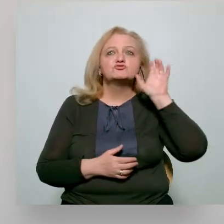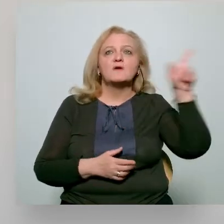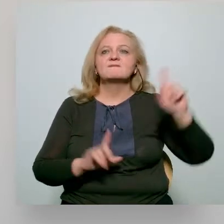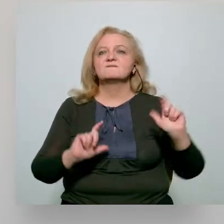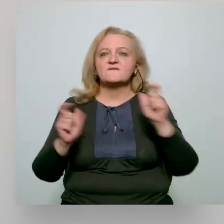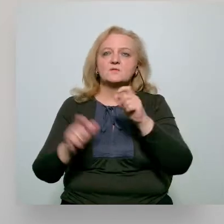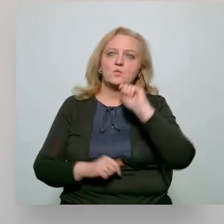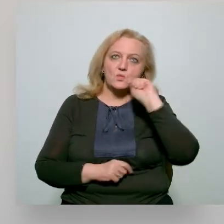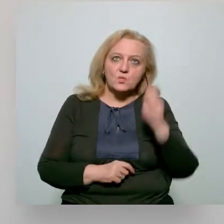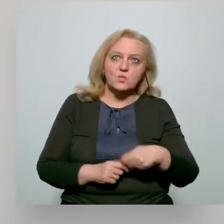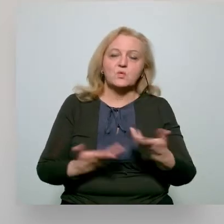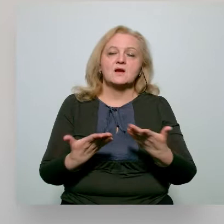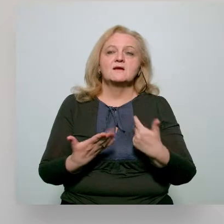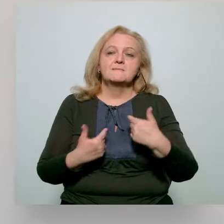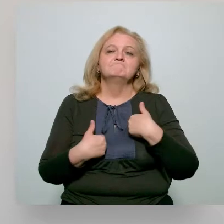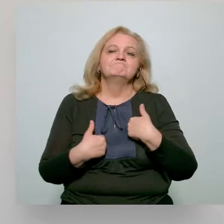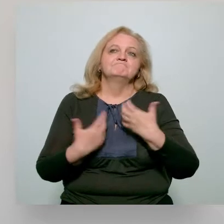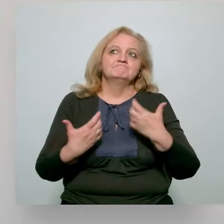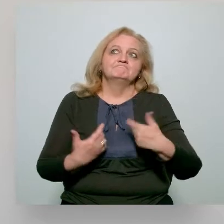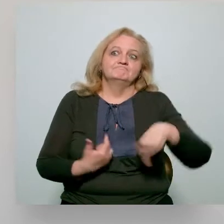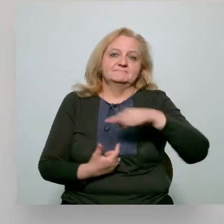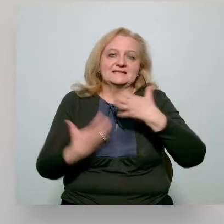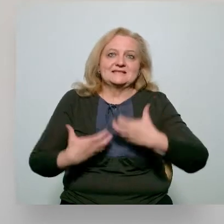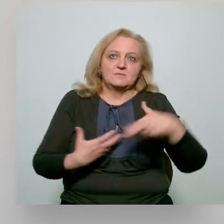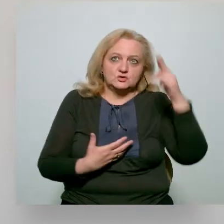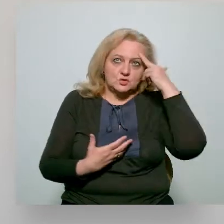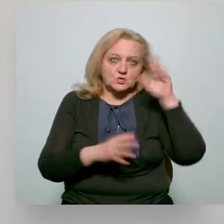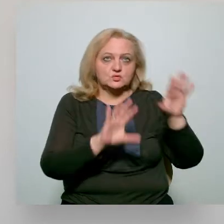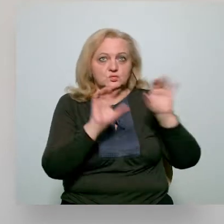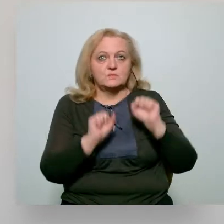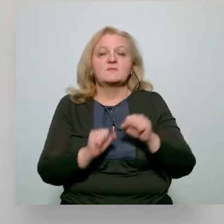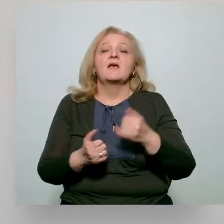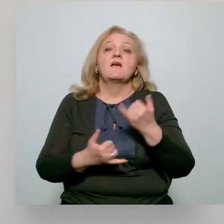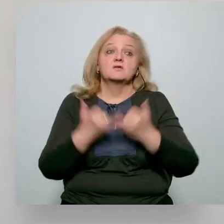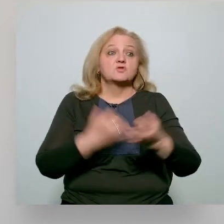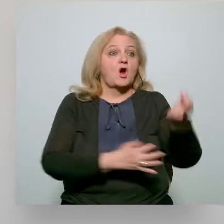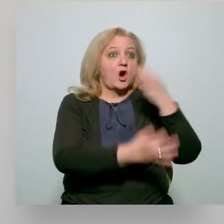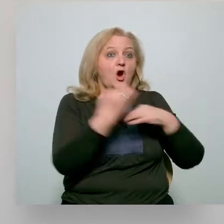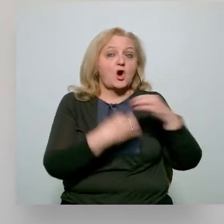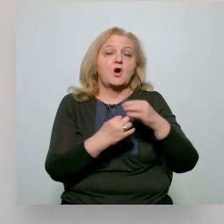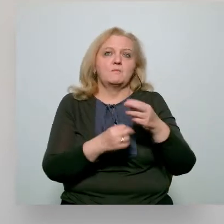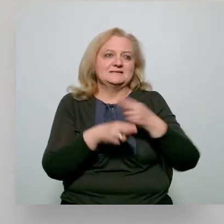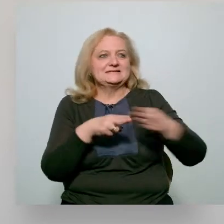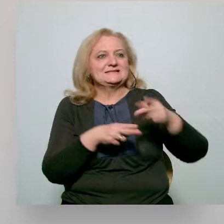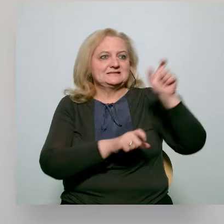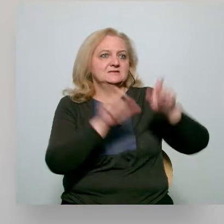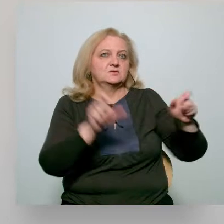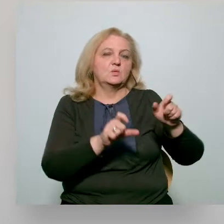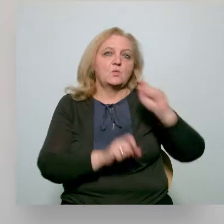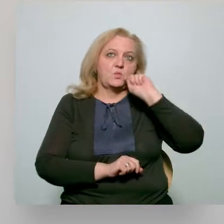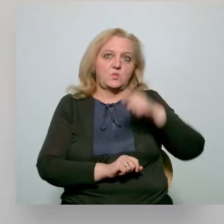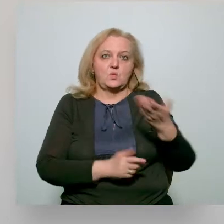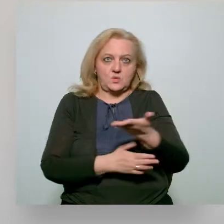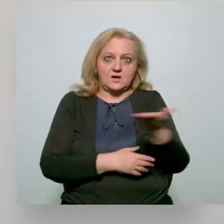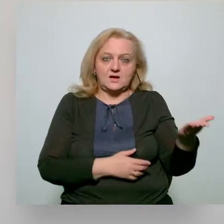tym, no, my chcemy to zrozumieć i stwierdziliśmy, że najlepiej to zrozumieć, kiedy opowiedzą nam sami Ukraińcy